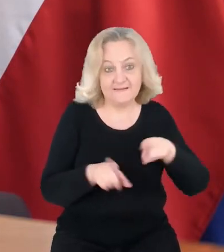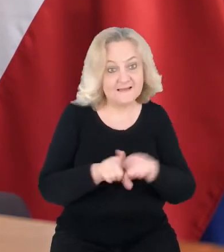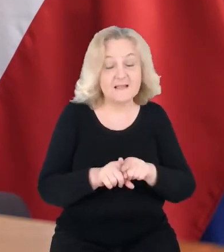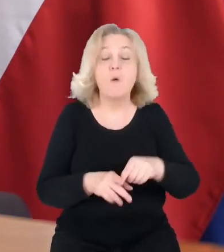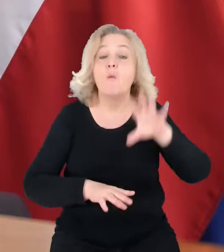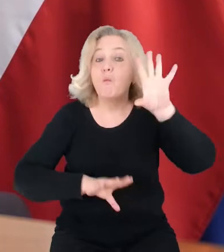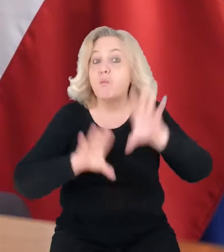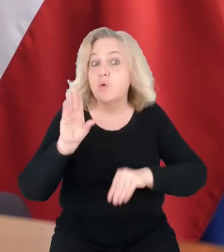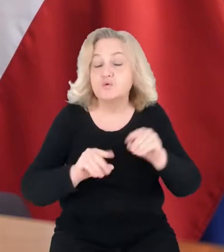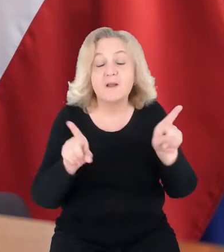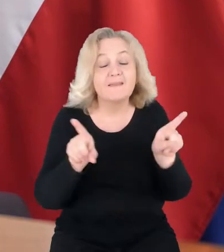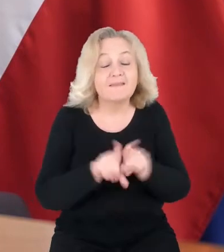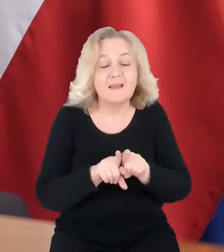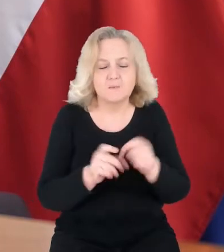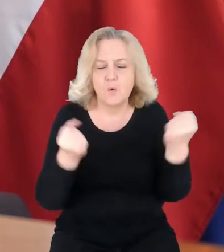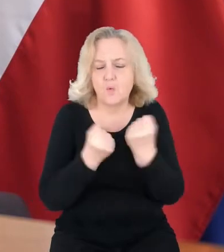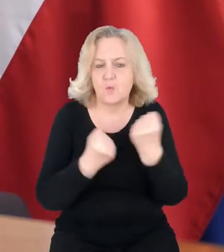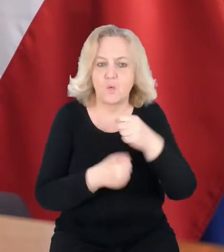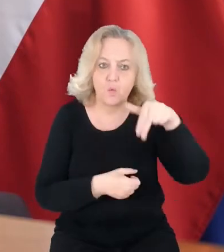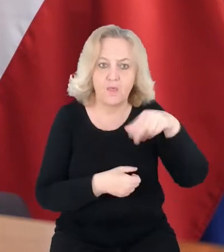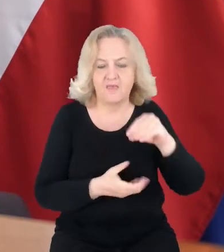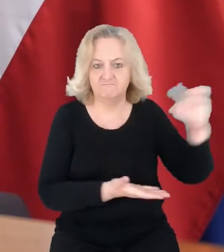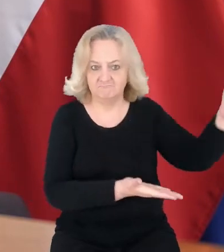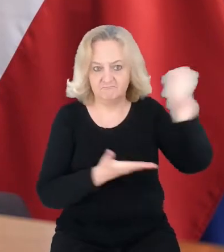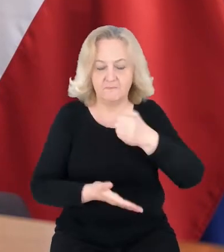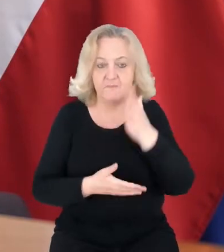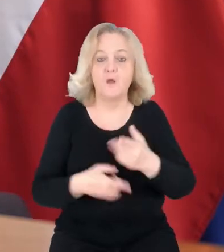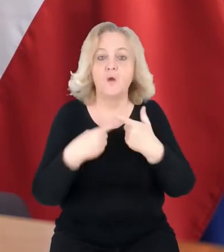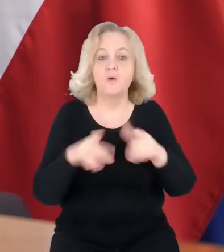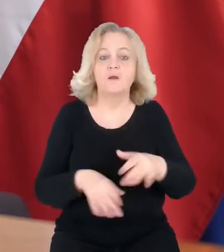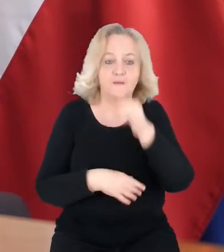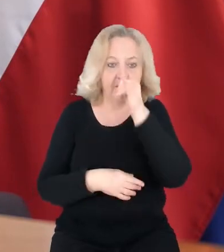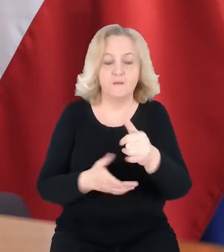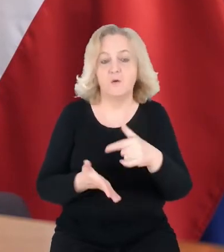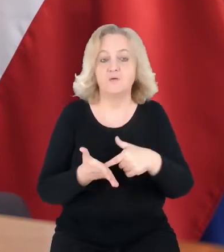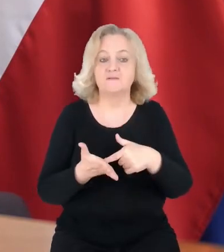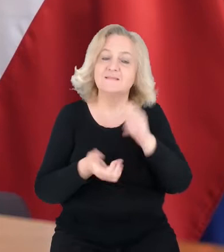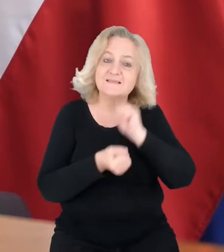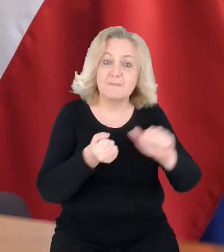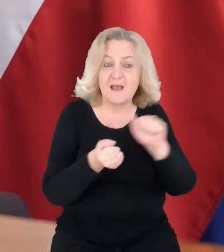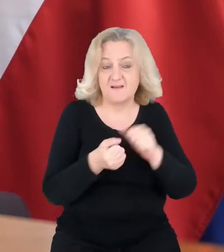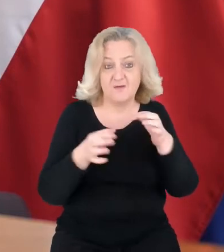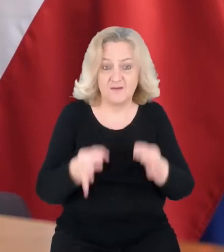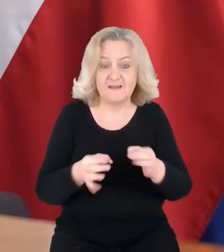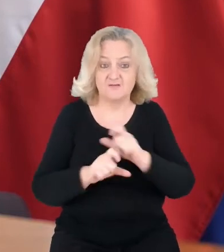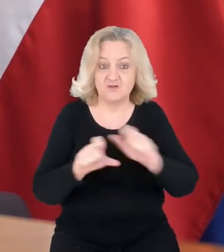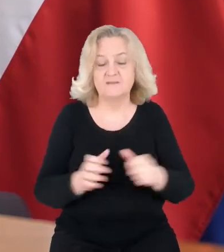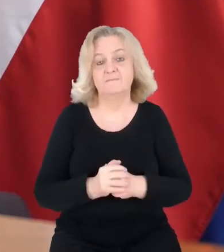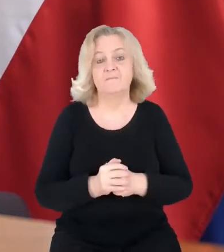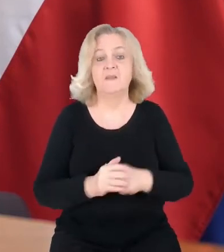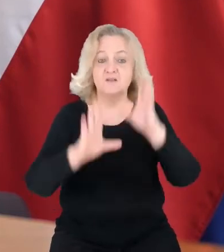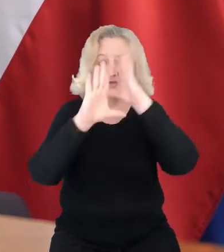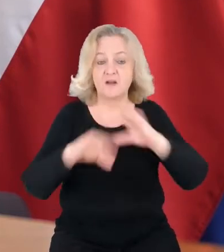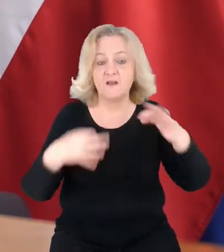zasilą potężne środki unijne. Mówiąc krótko, nie możemy zmarnować tego momentu. Szanowni